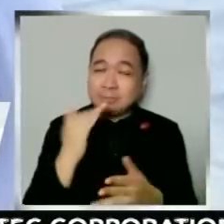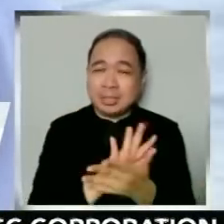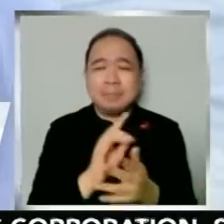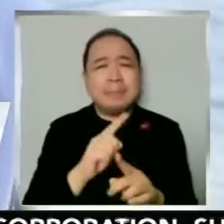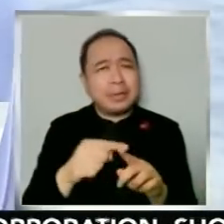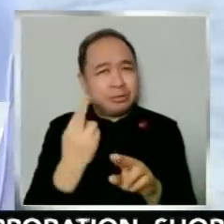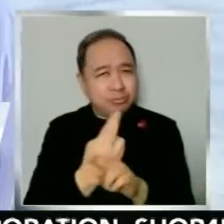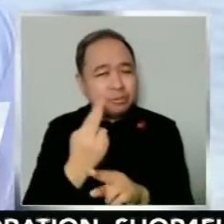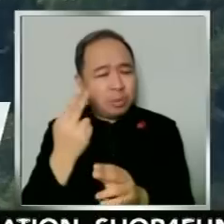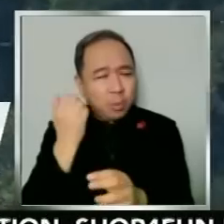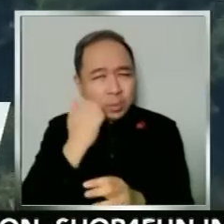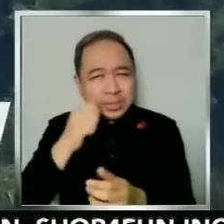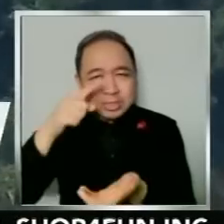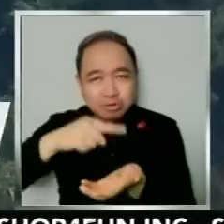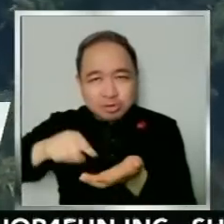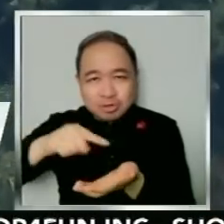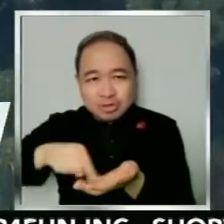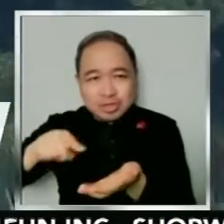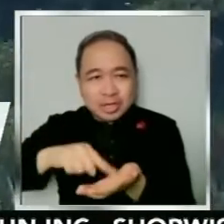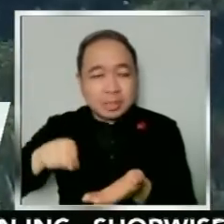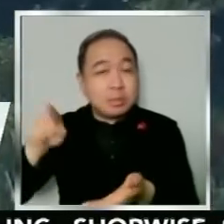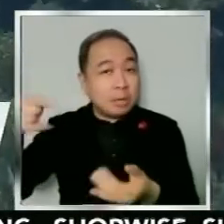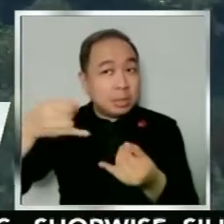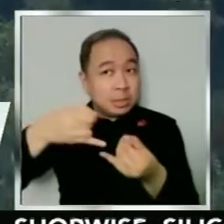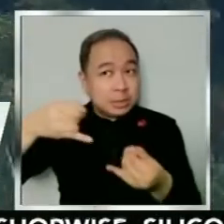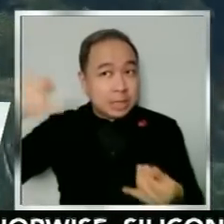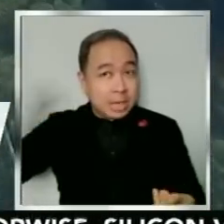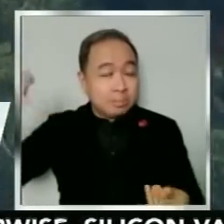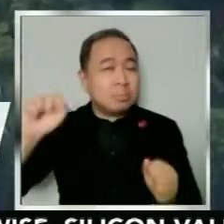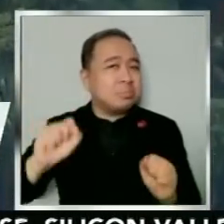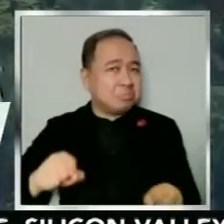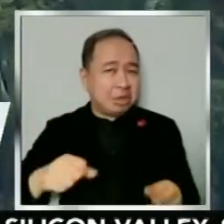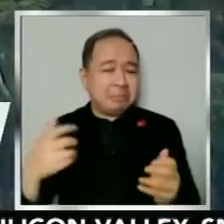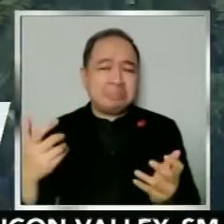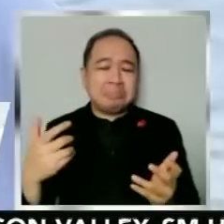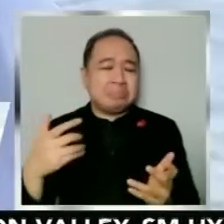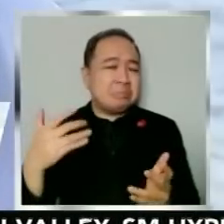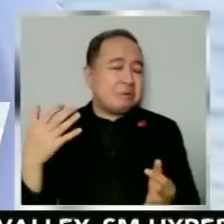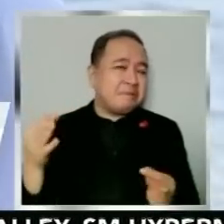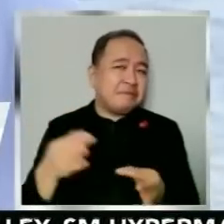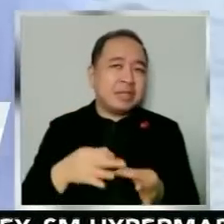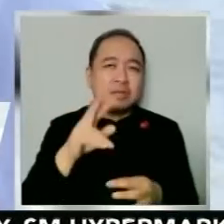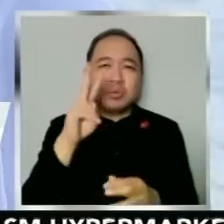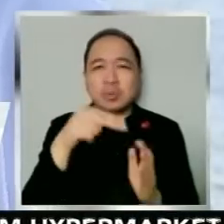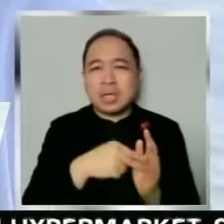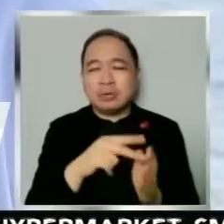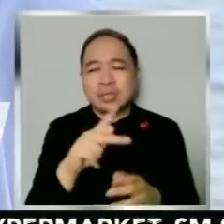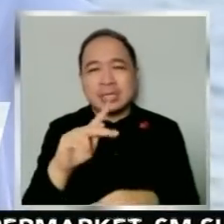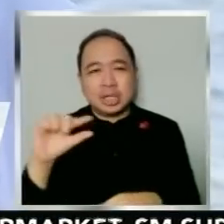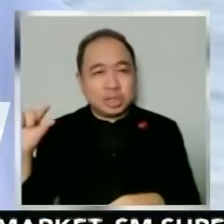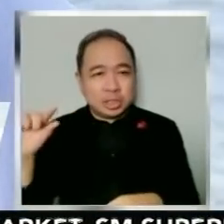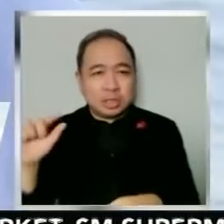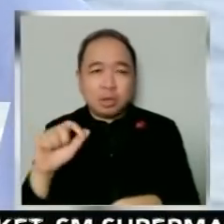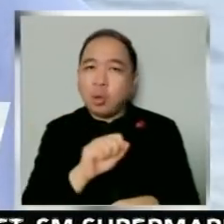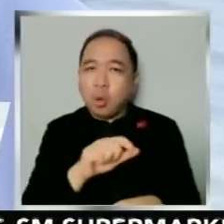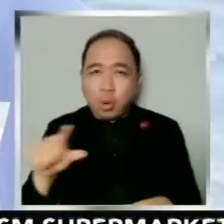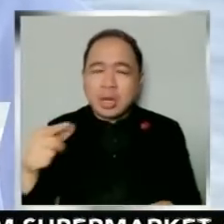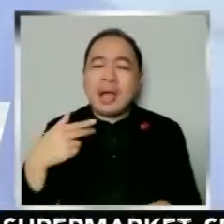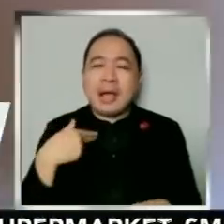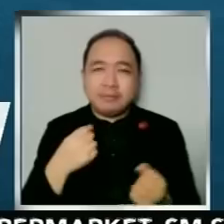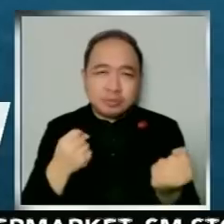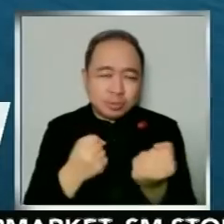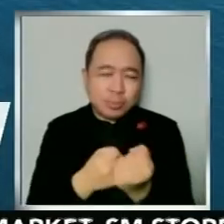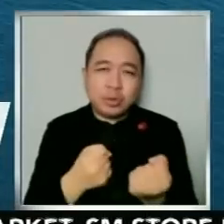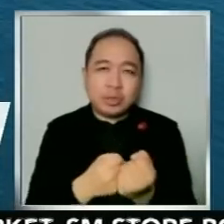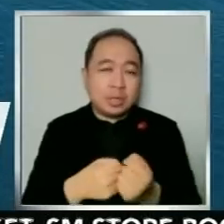is 2,000 kilo. Talaga safe na safe po kahit heavy yung sumakay. At saka halos po lahat may backup yun sa harness, sa